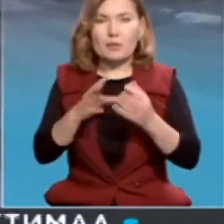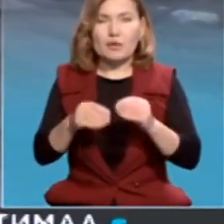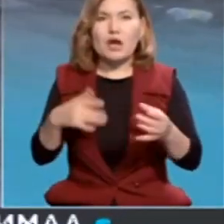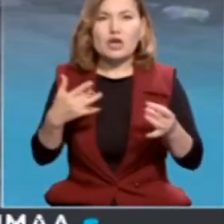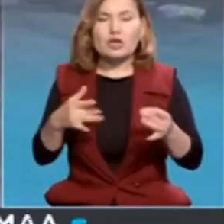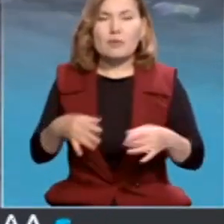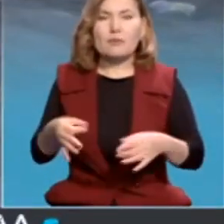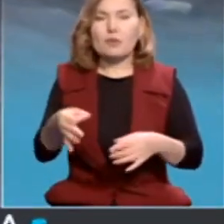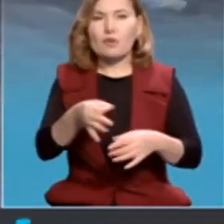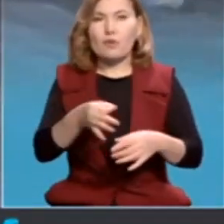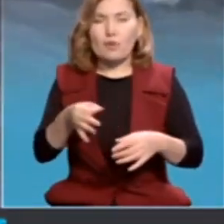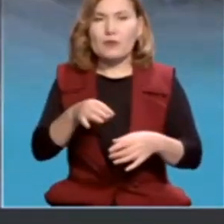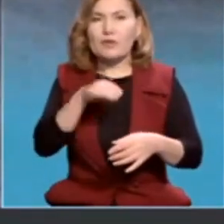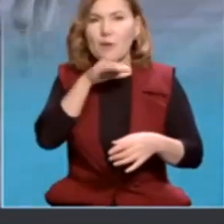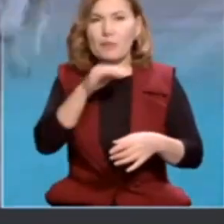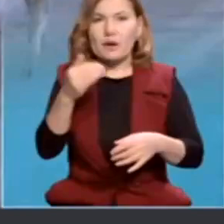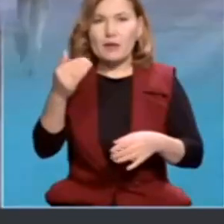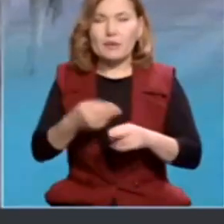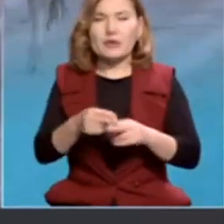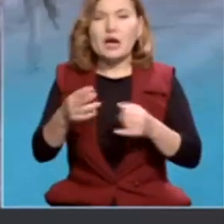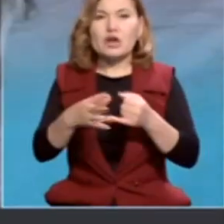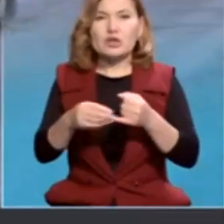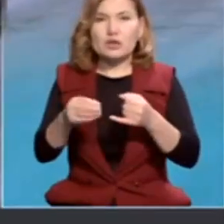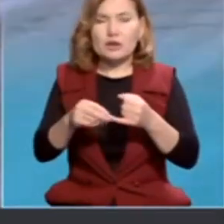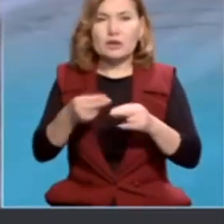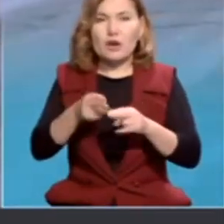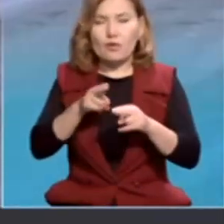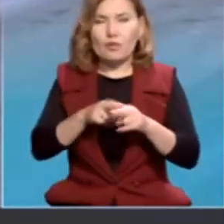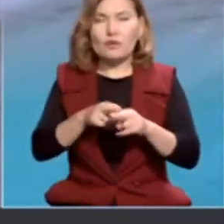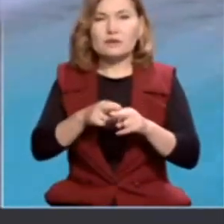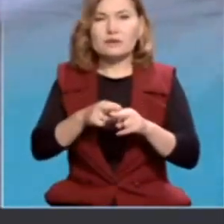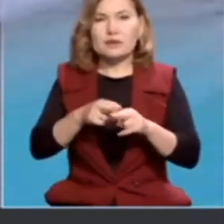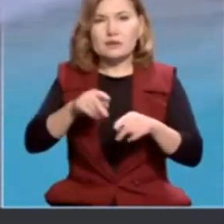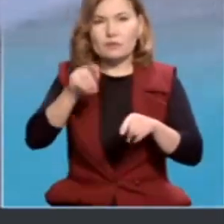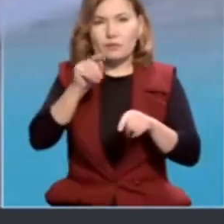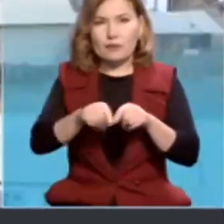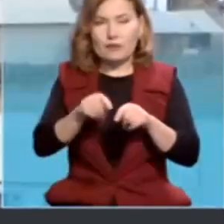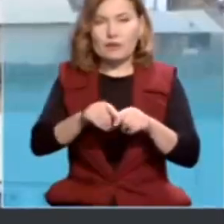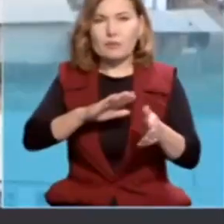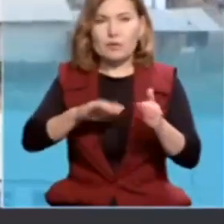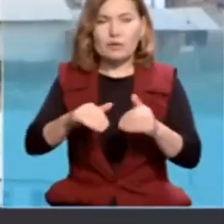жерді бөлерде оны ғылыми негізде зерделеп барып шаруаларға беру қажет дейді.